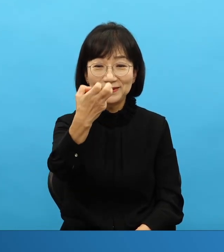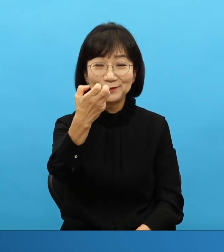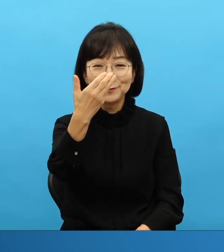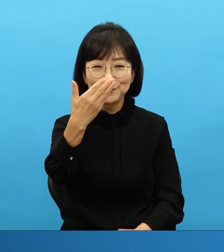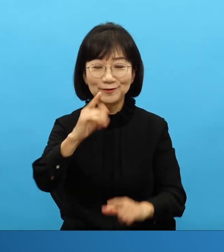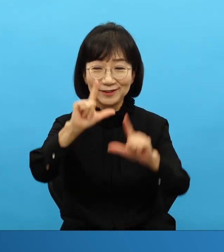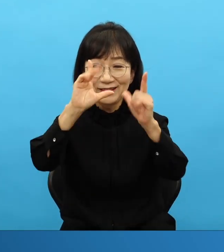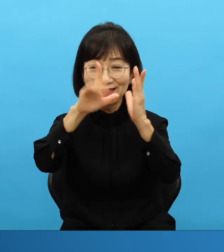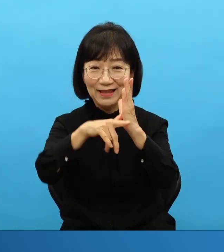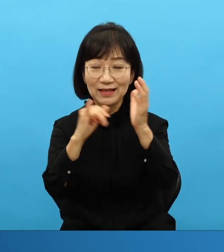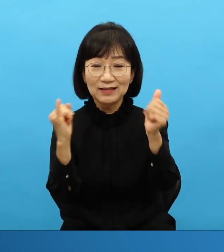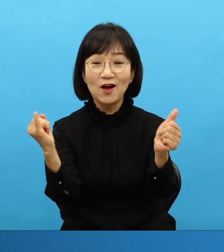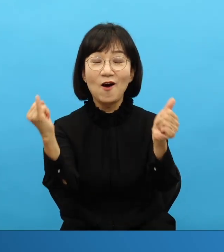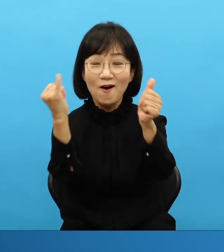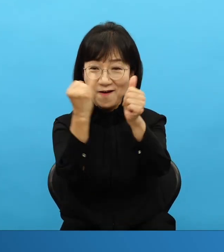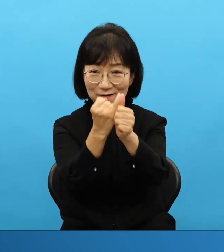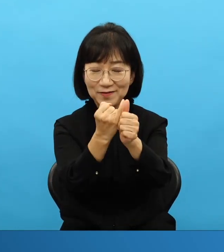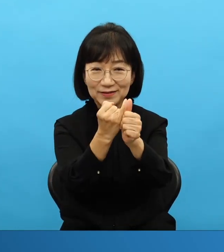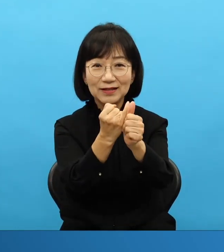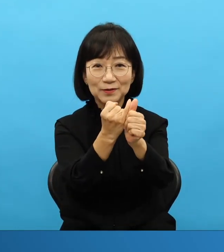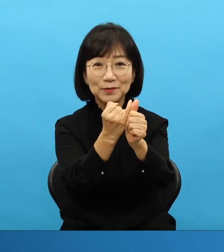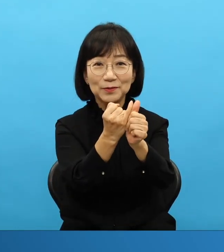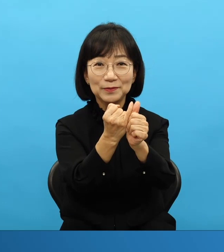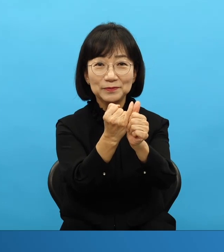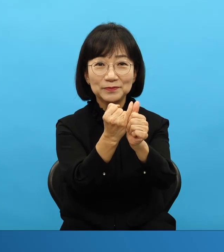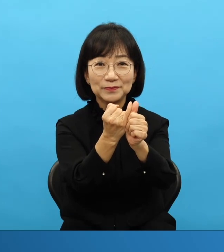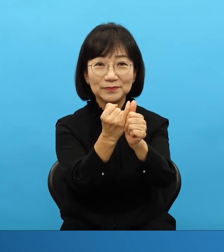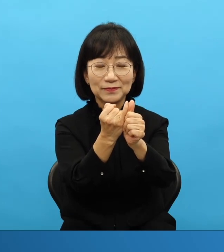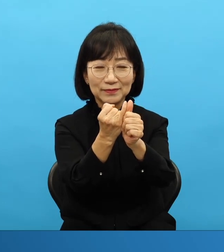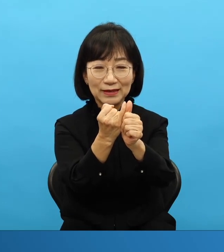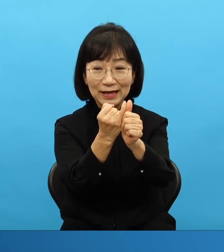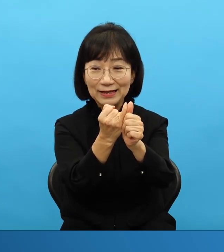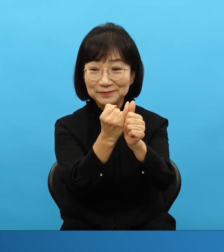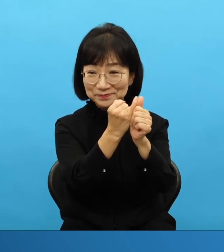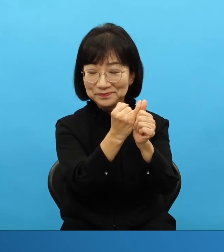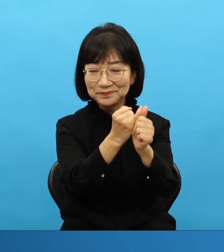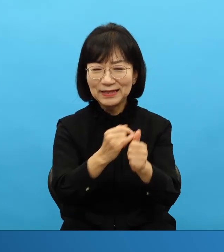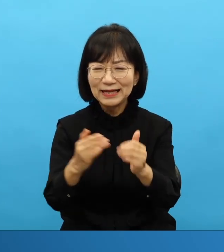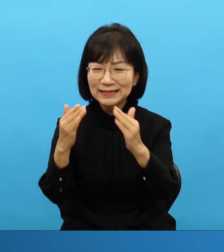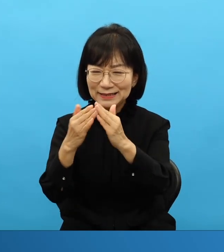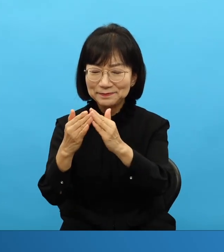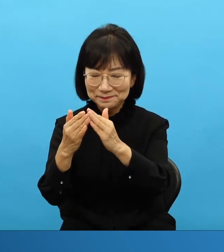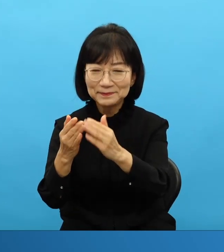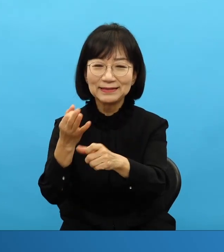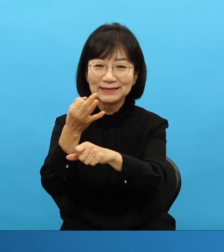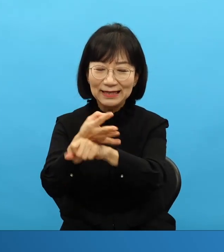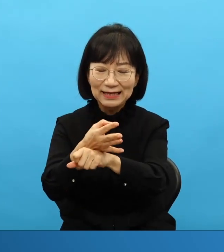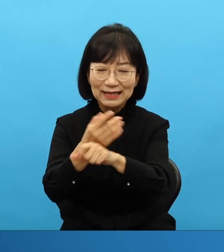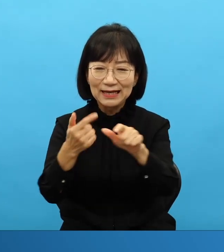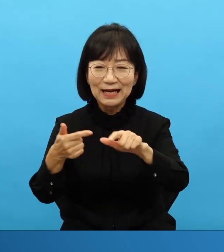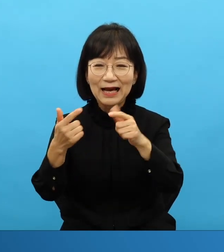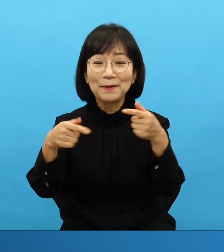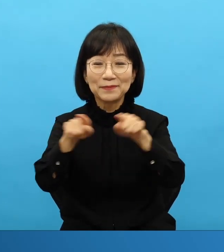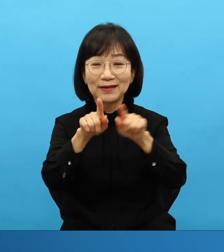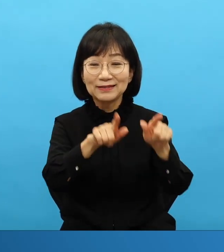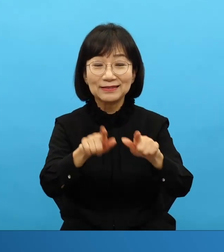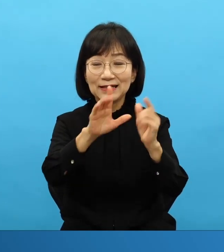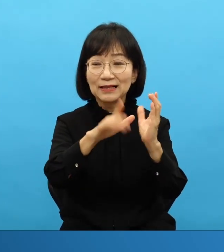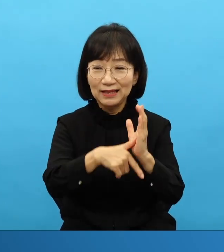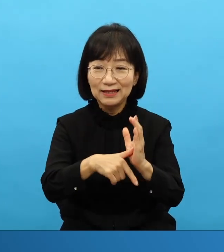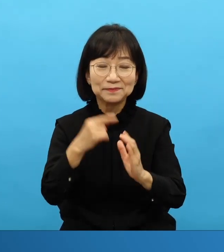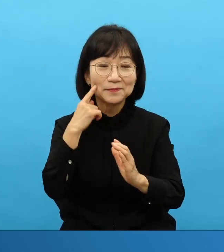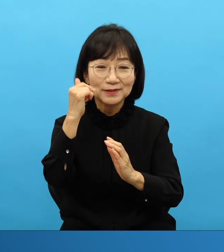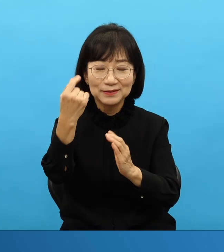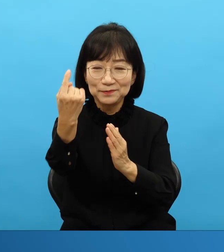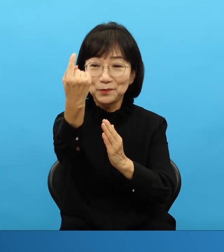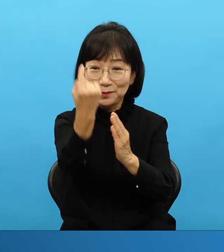이제 신랑 신부가 좋다고 이제 집을 하나 얻고 사는 거예요. 当时给了什么样的信息呢？因为我们89